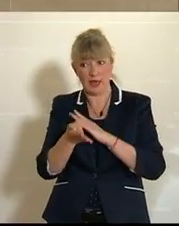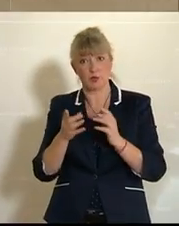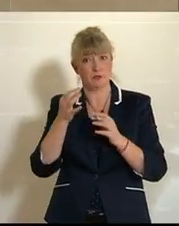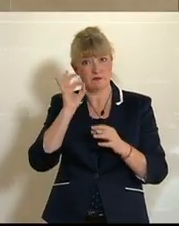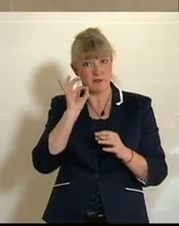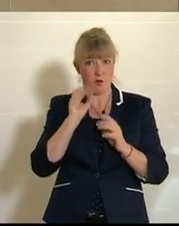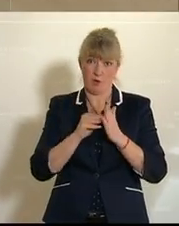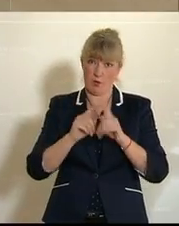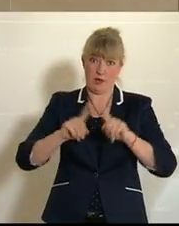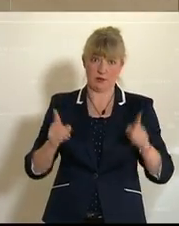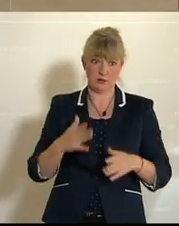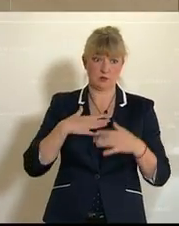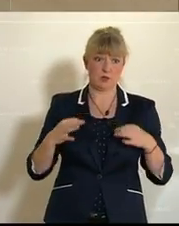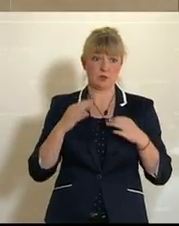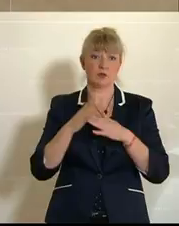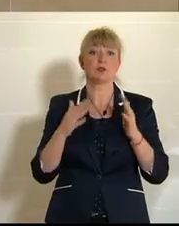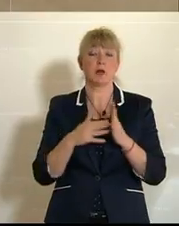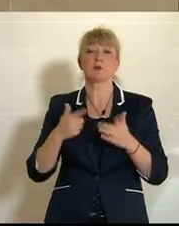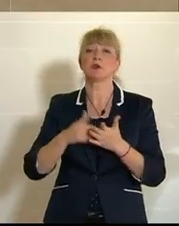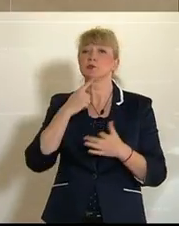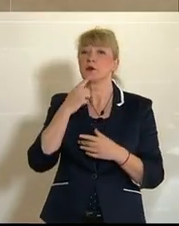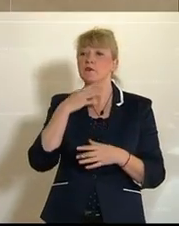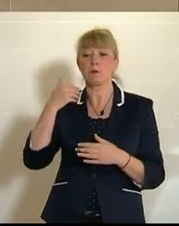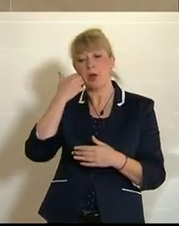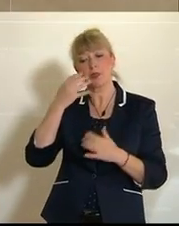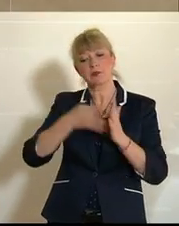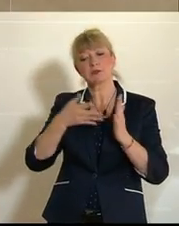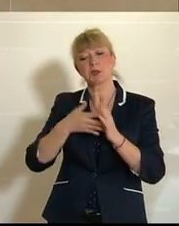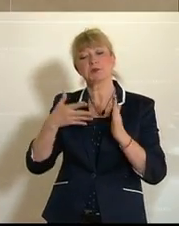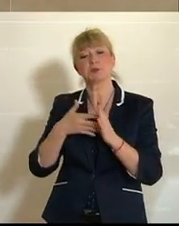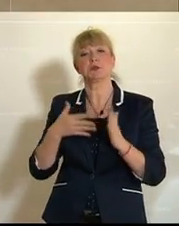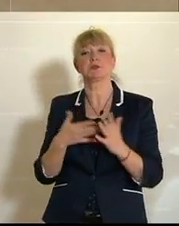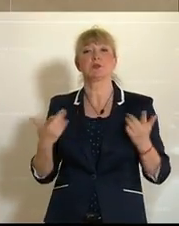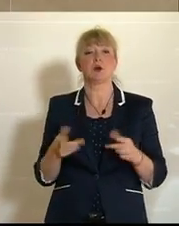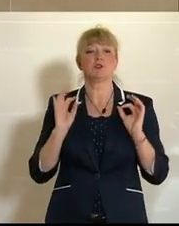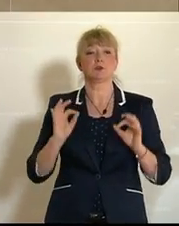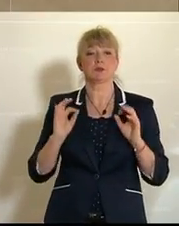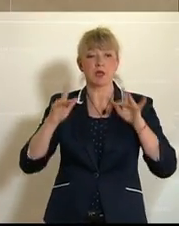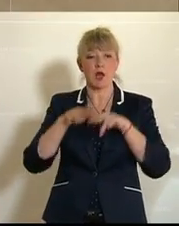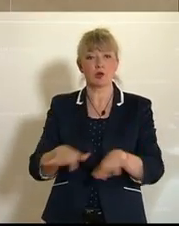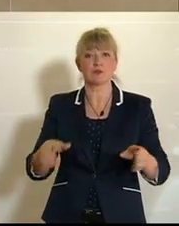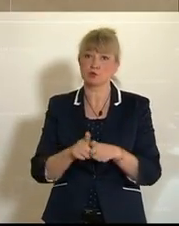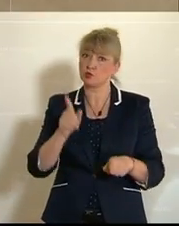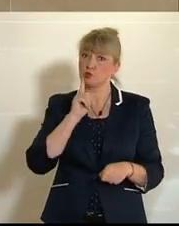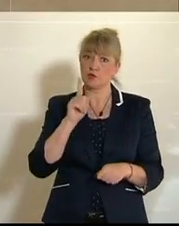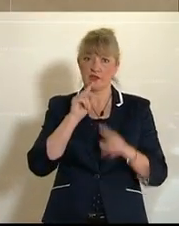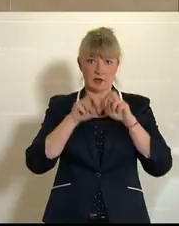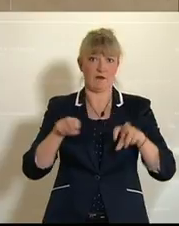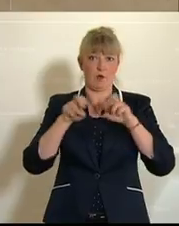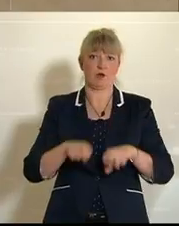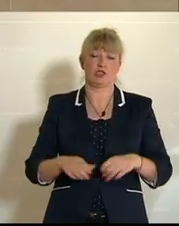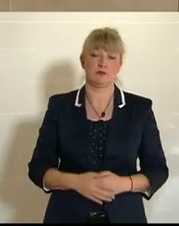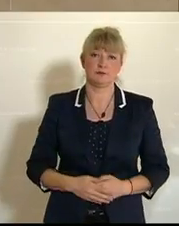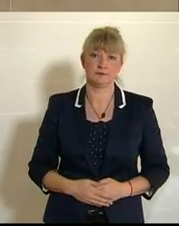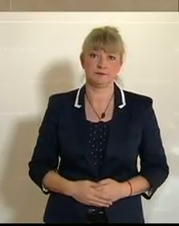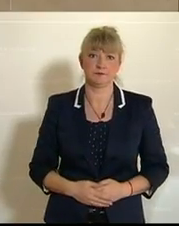unserem Gesundheitssystem wird sehr viel von Männern getestet und spezielle Auswirkungen auf Frauen sind zu wenig erforscht.